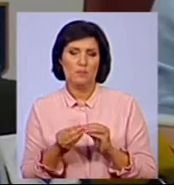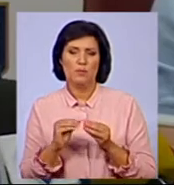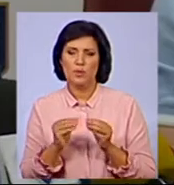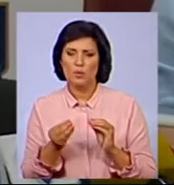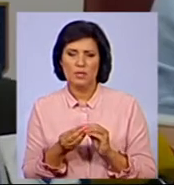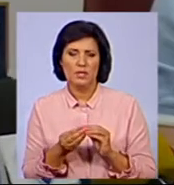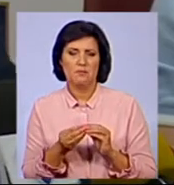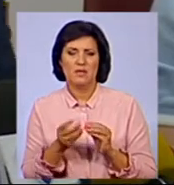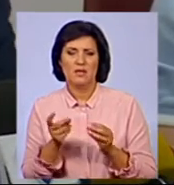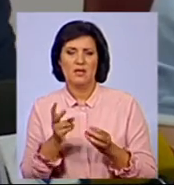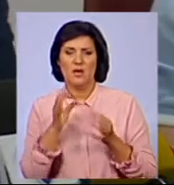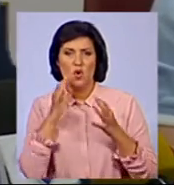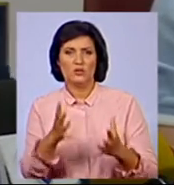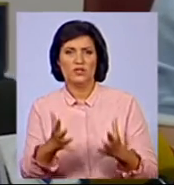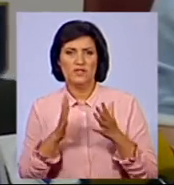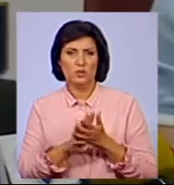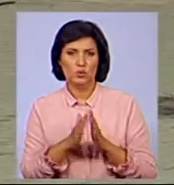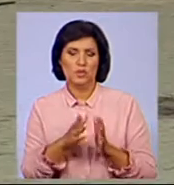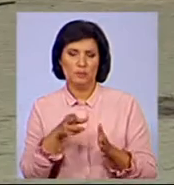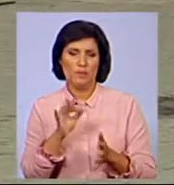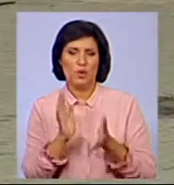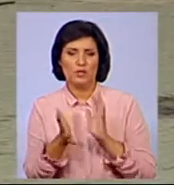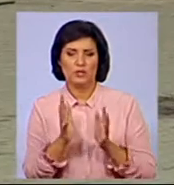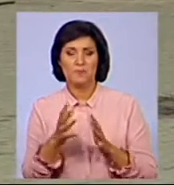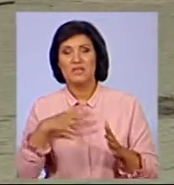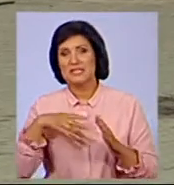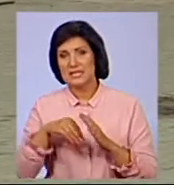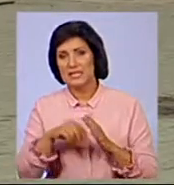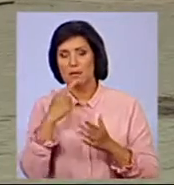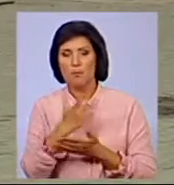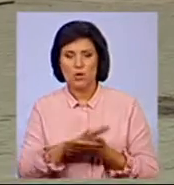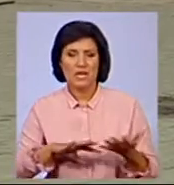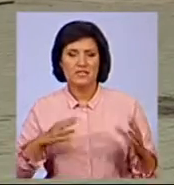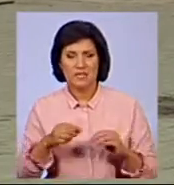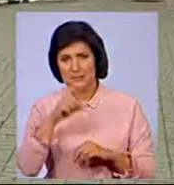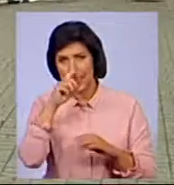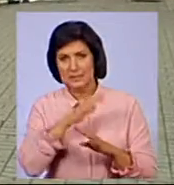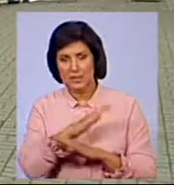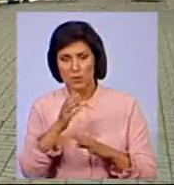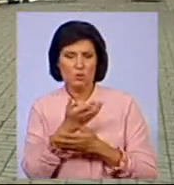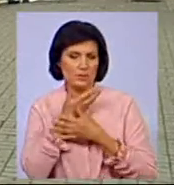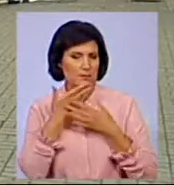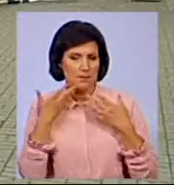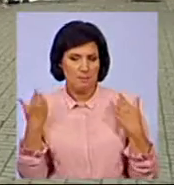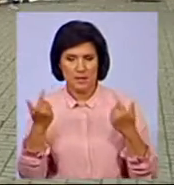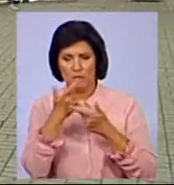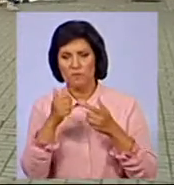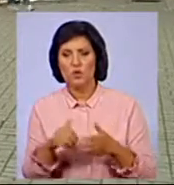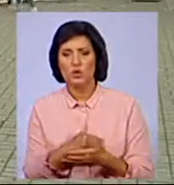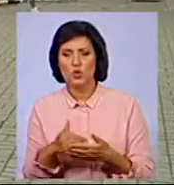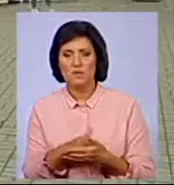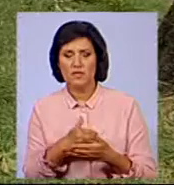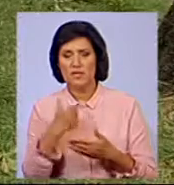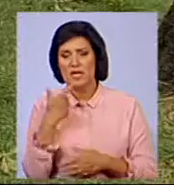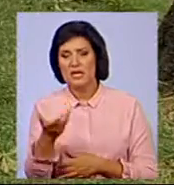в чистці тут немає. Тут очевидно ситуація була по Хрещатику. Загиблих чи поранених у наслідок негоди в Києві немає, повідомила новинам на